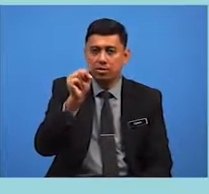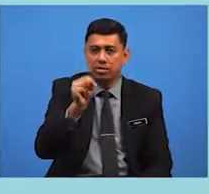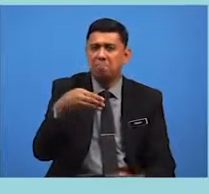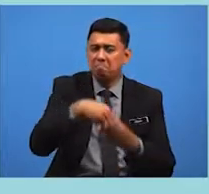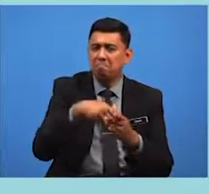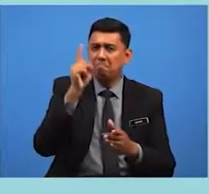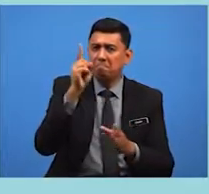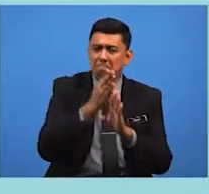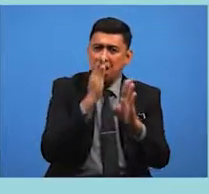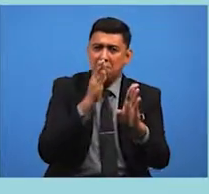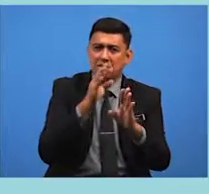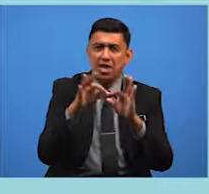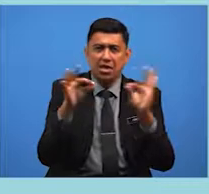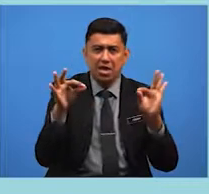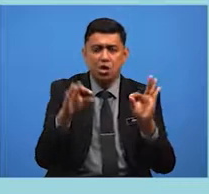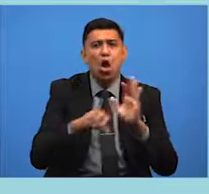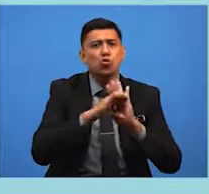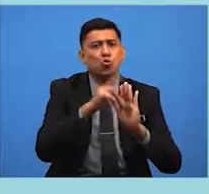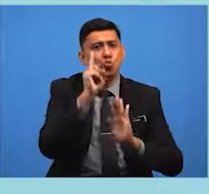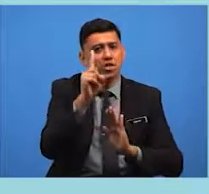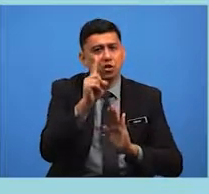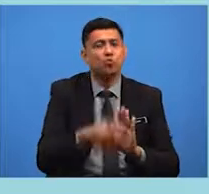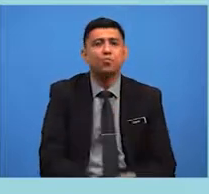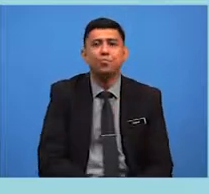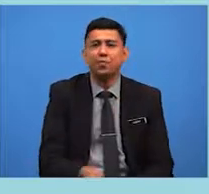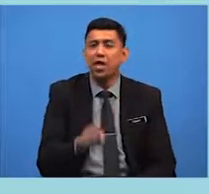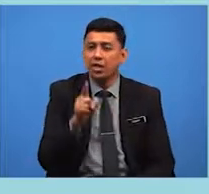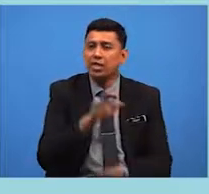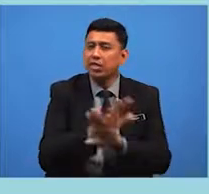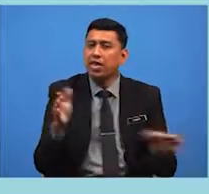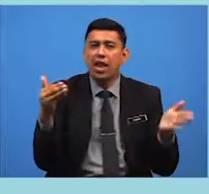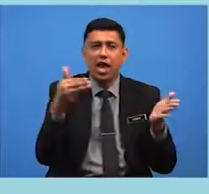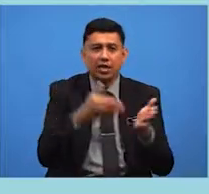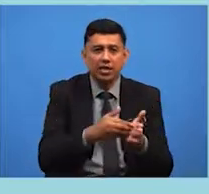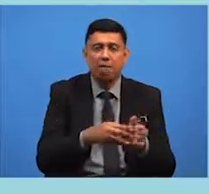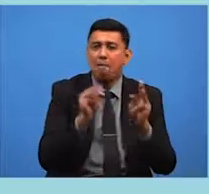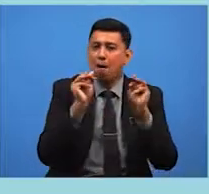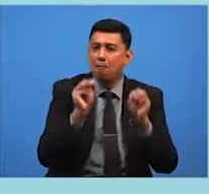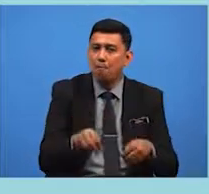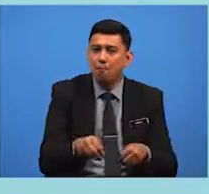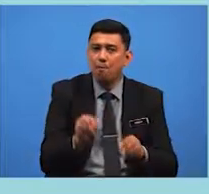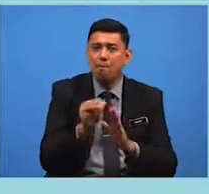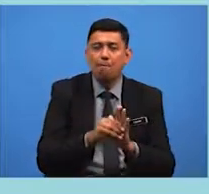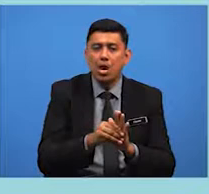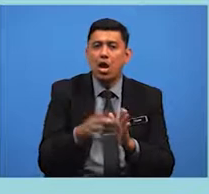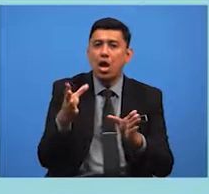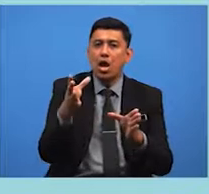perhatikan contoh pertama ini. Dia tidak lagi mampu menobat